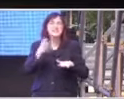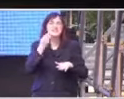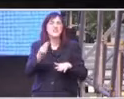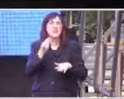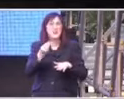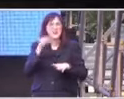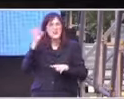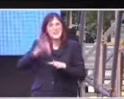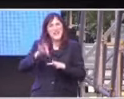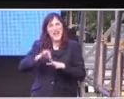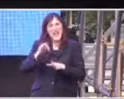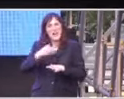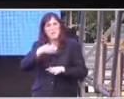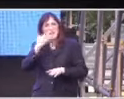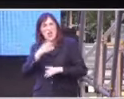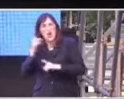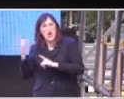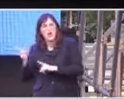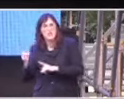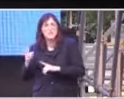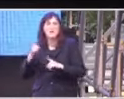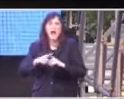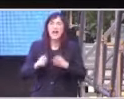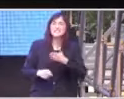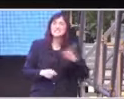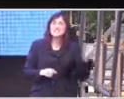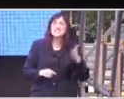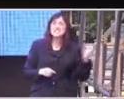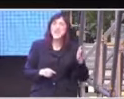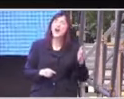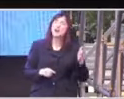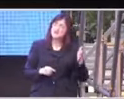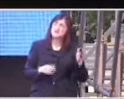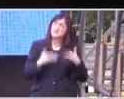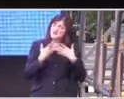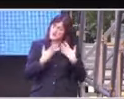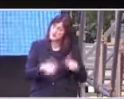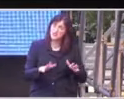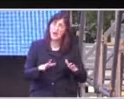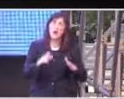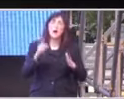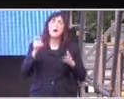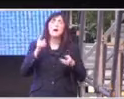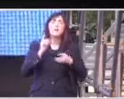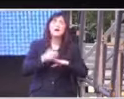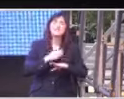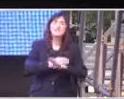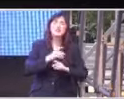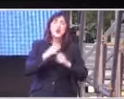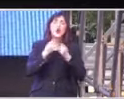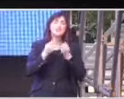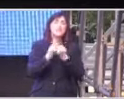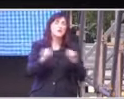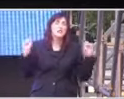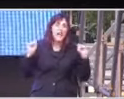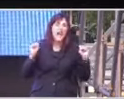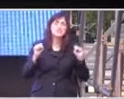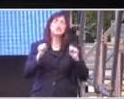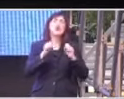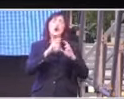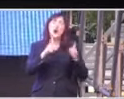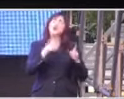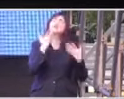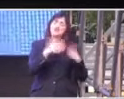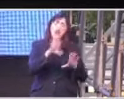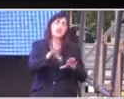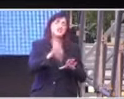sinistra Conte lo ha mandato a casa ma anche il Partito Democratico il centro-sinistra ha scelto di appoggiarsi a chi come Nicola